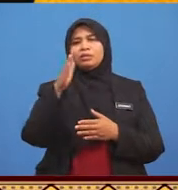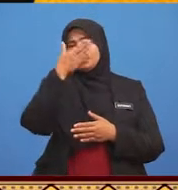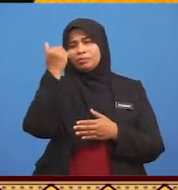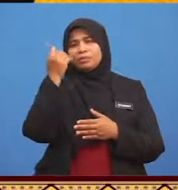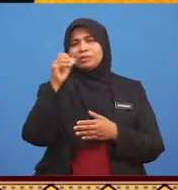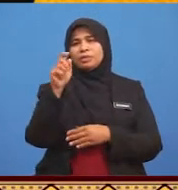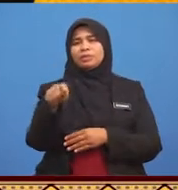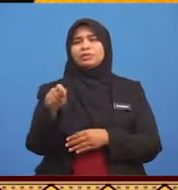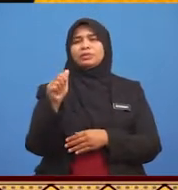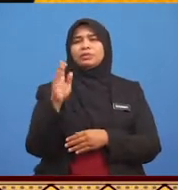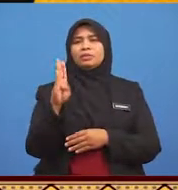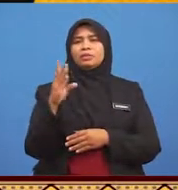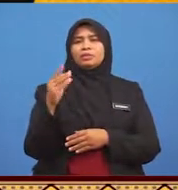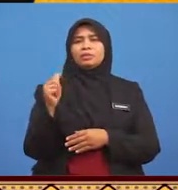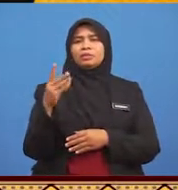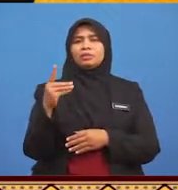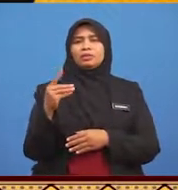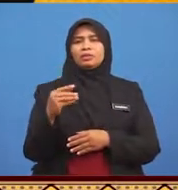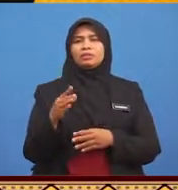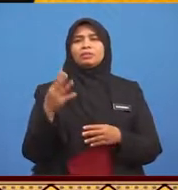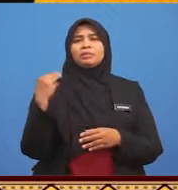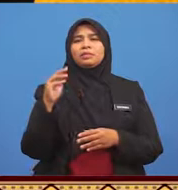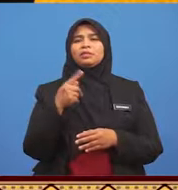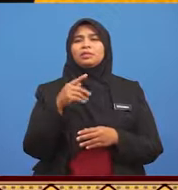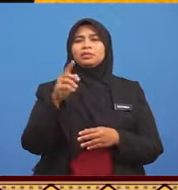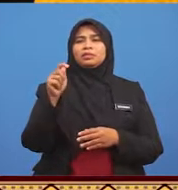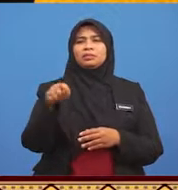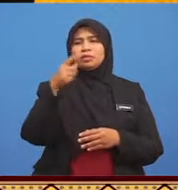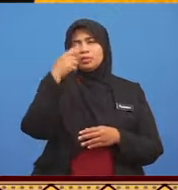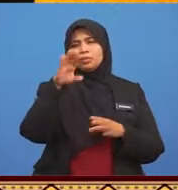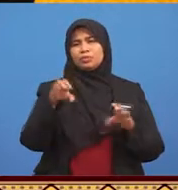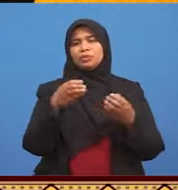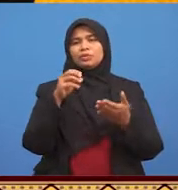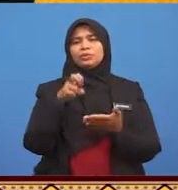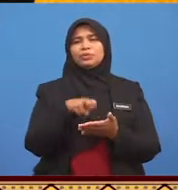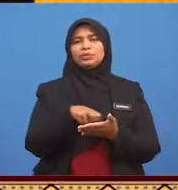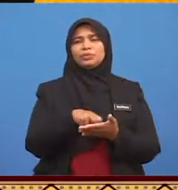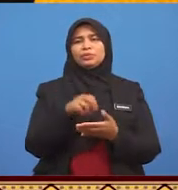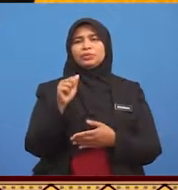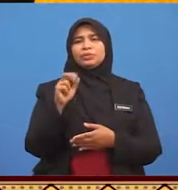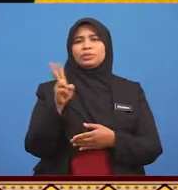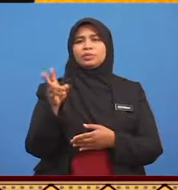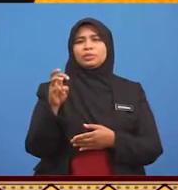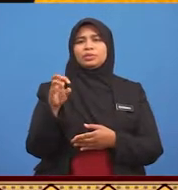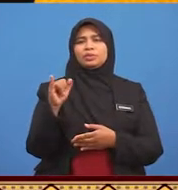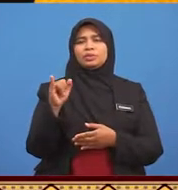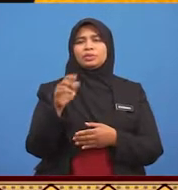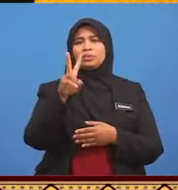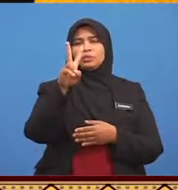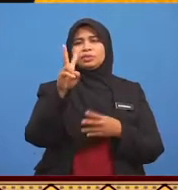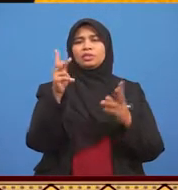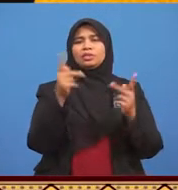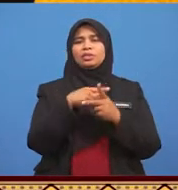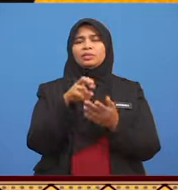kita disunatkan untuk melakukan sujud sahwi, iaitu dua kali sujud sebelum memberi